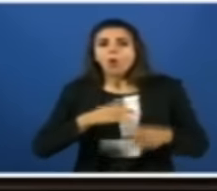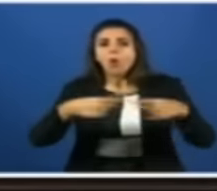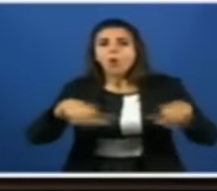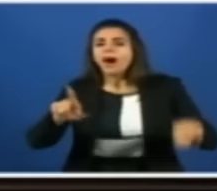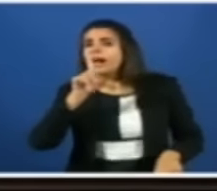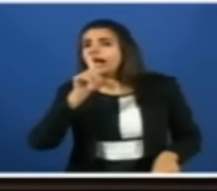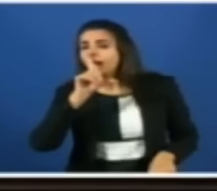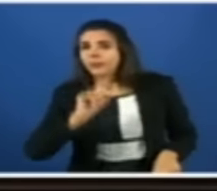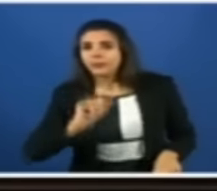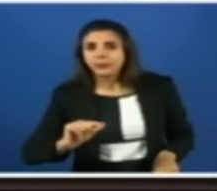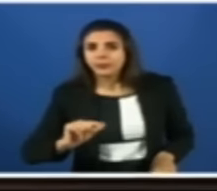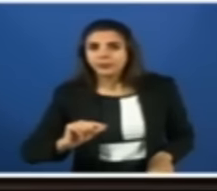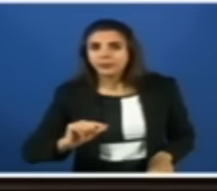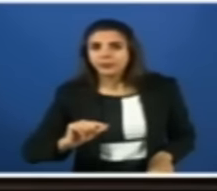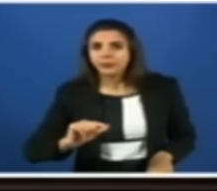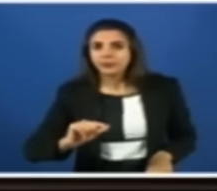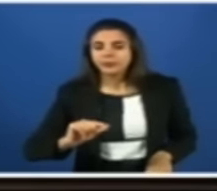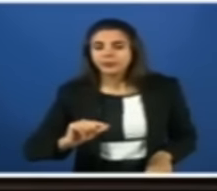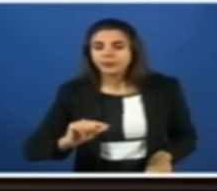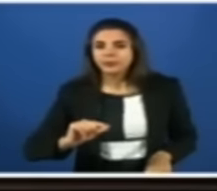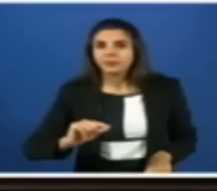olanlar